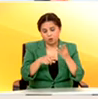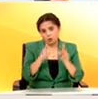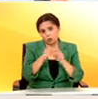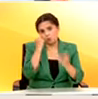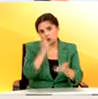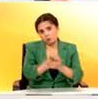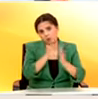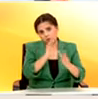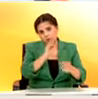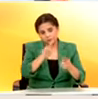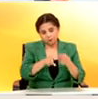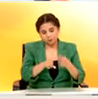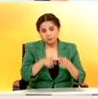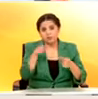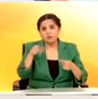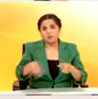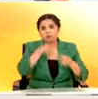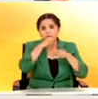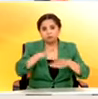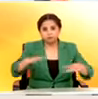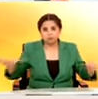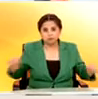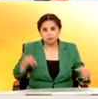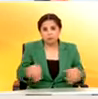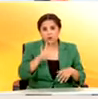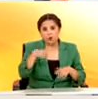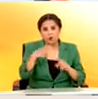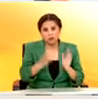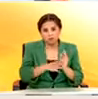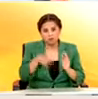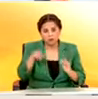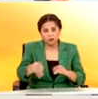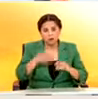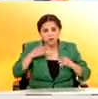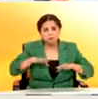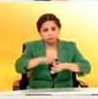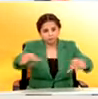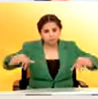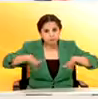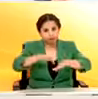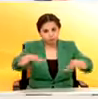हैं: समंदर में 4 किलोमीटर तक तैरना,